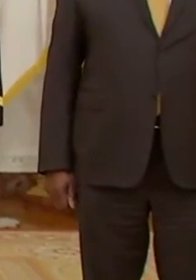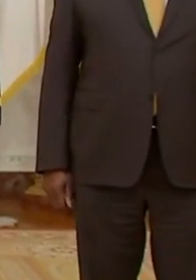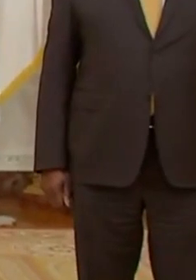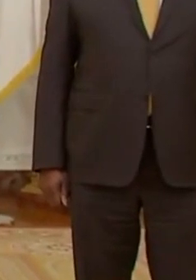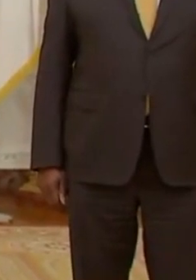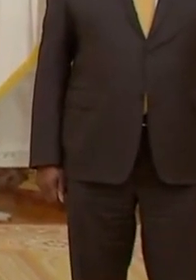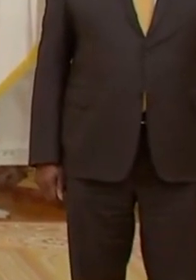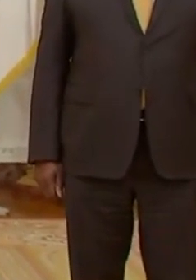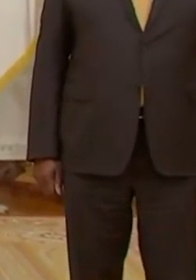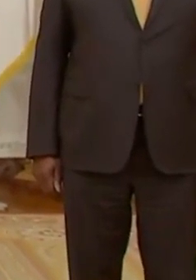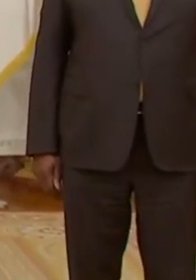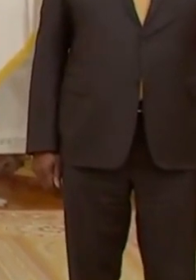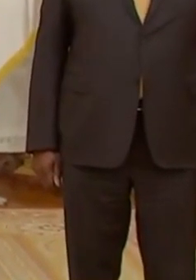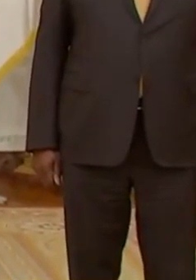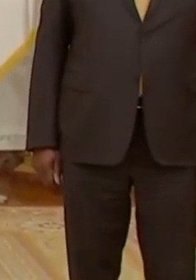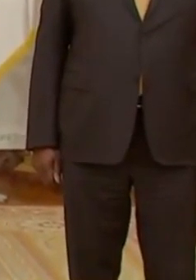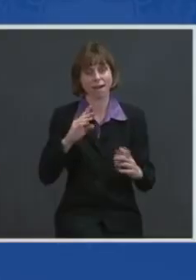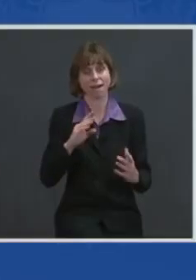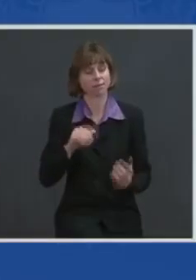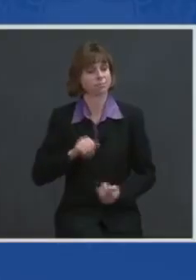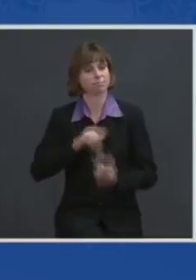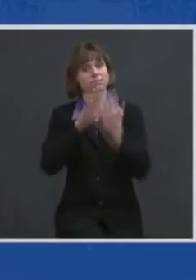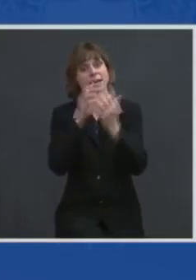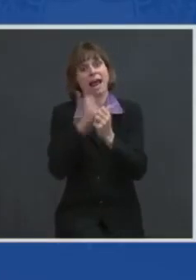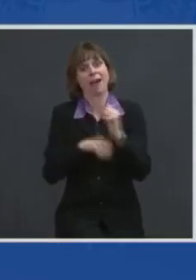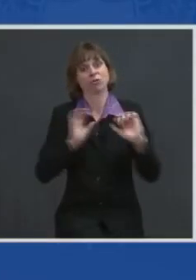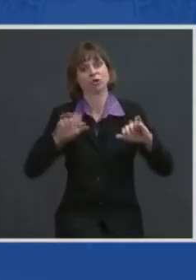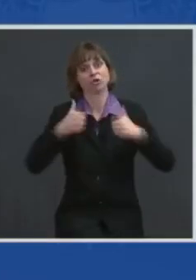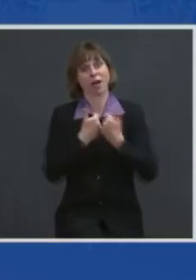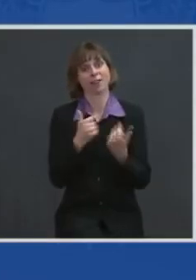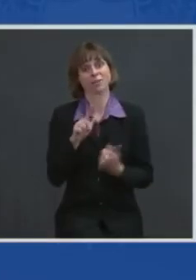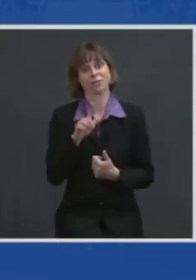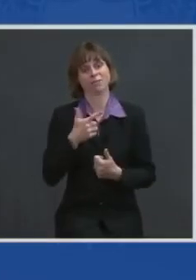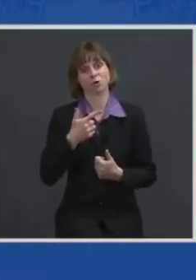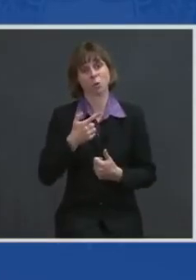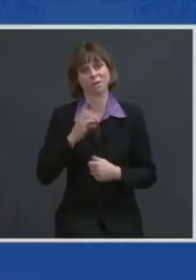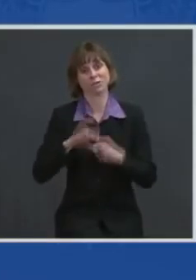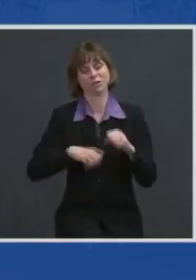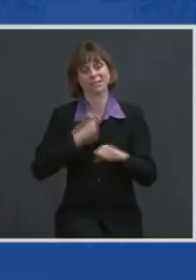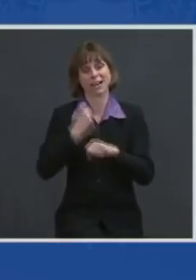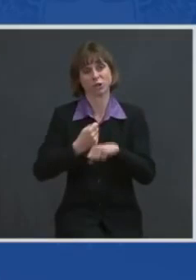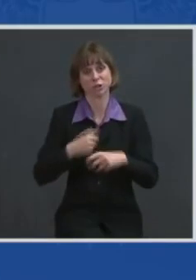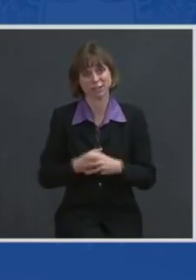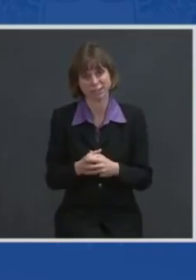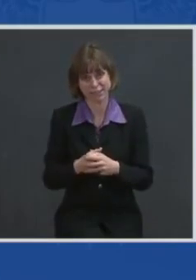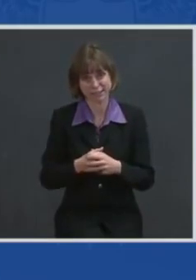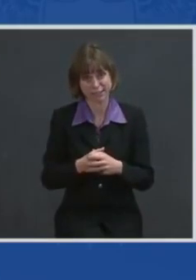最后称他为管理那个机构的人。 I just want to thank you both, and I want to thank